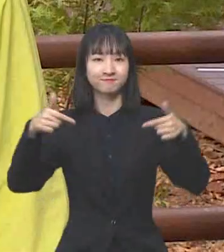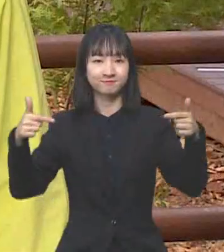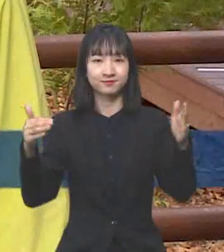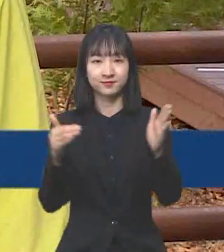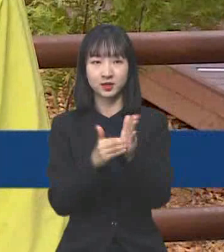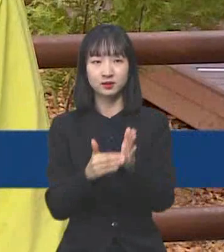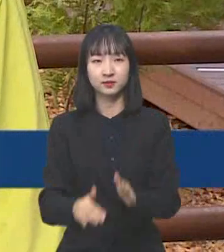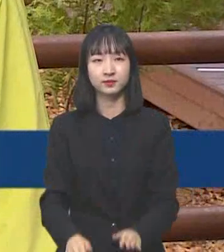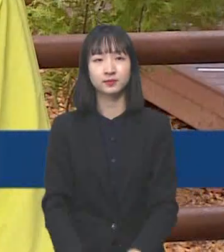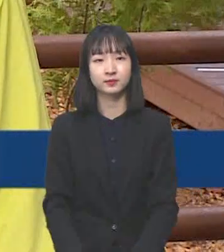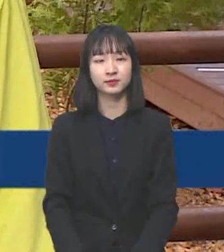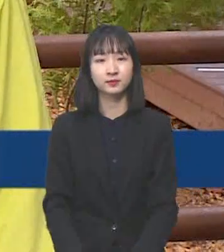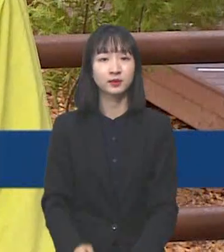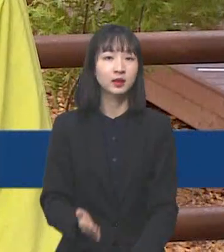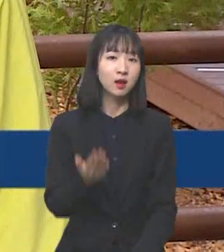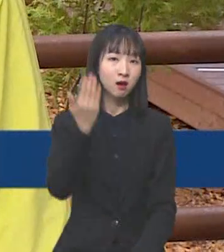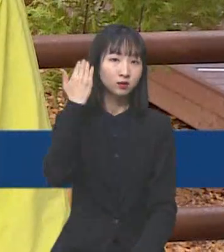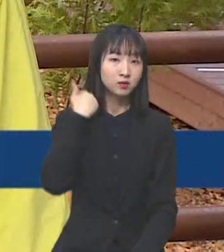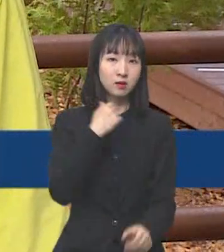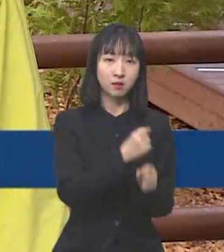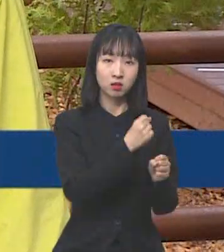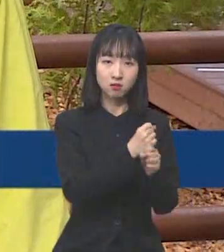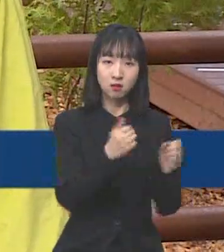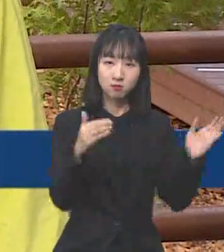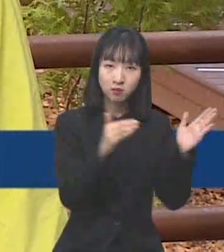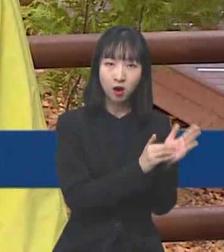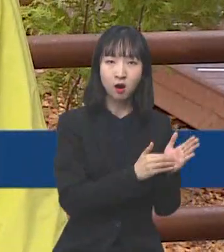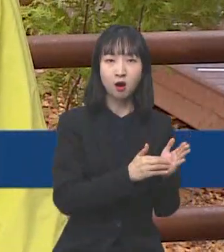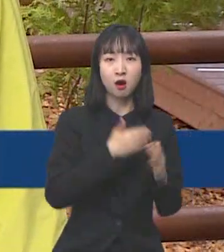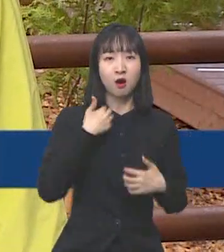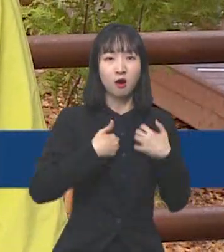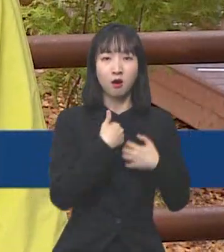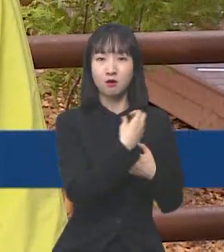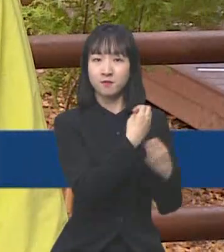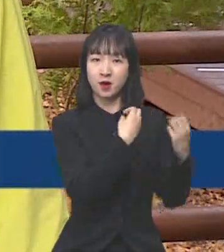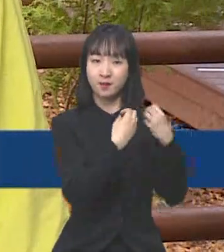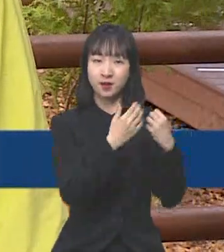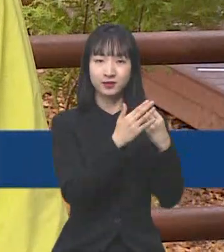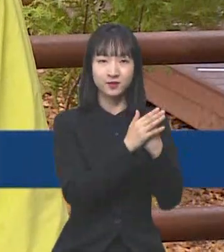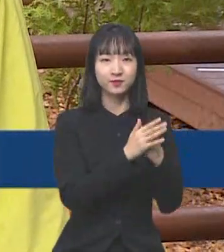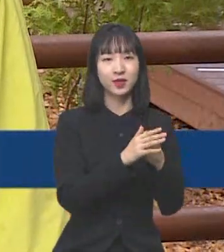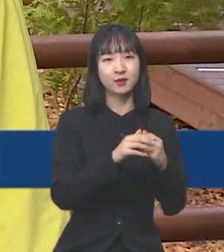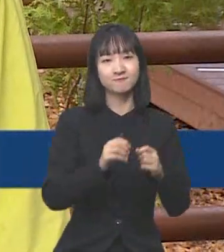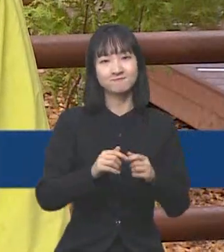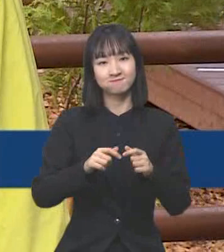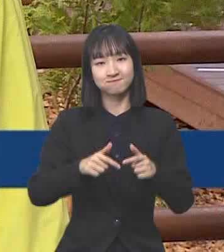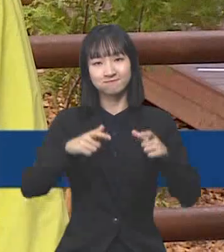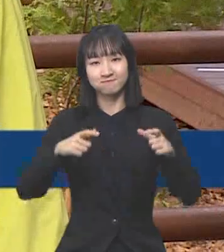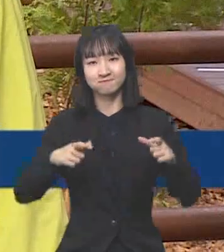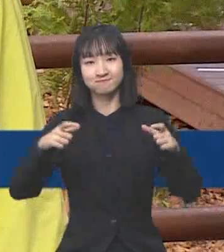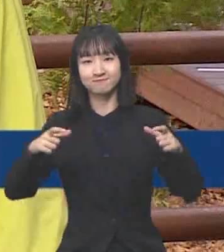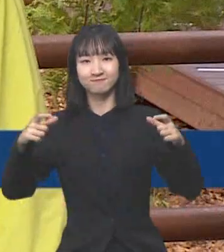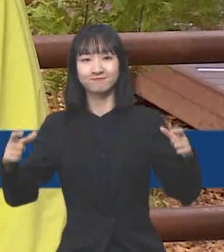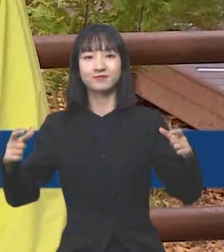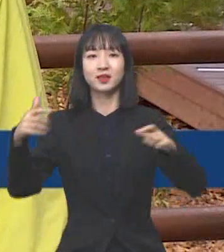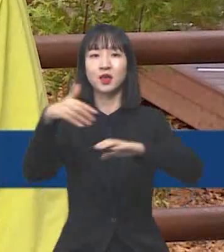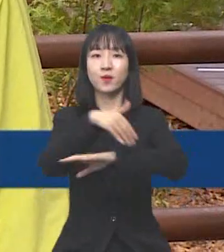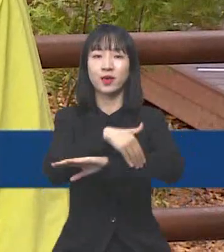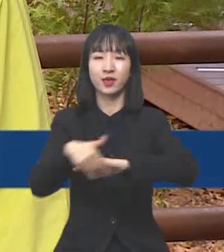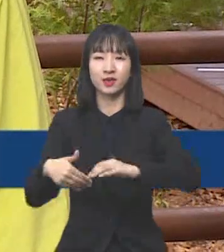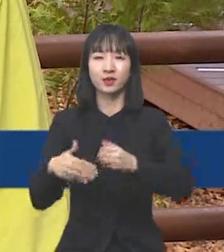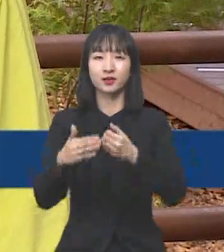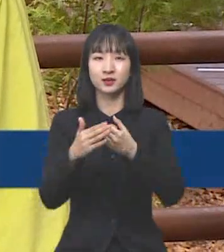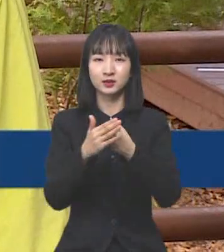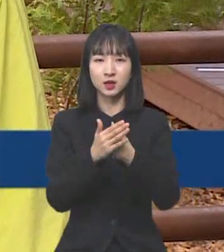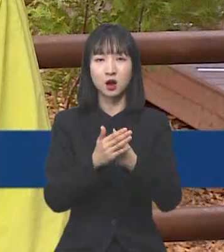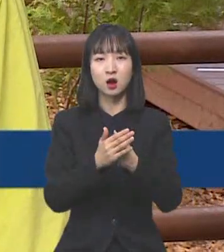오라고 나서 호응이 많이 좋았습니다 그리고 2단계 또 이제 앞으로 3단계 사업과 대해서 계양 선까지 연결 할 예정이고요 보행